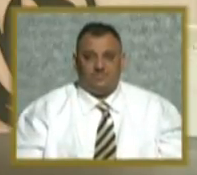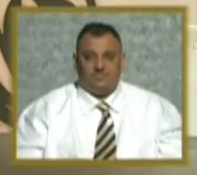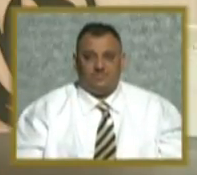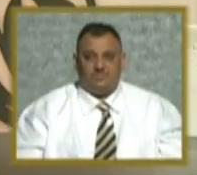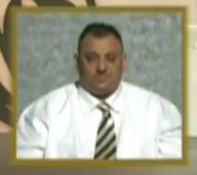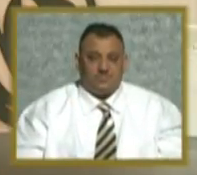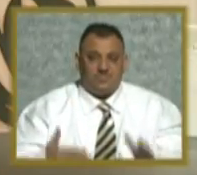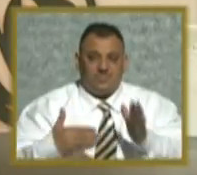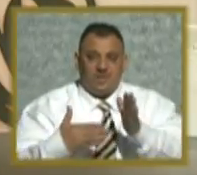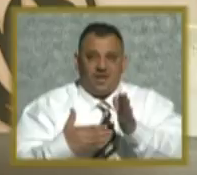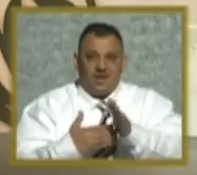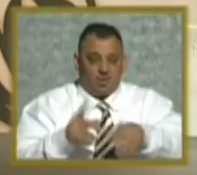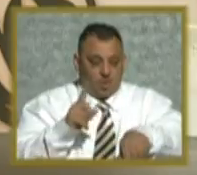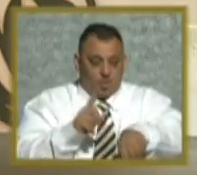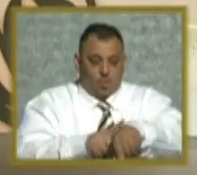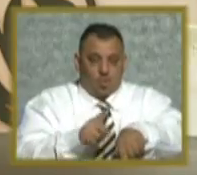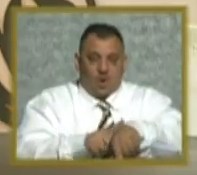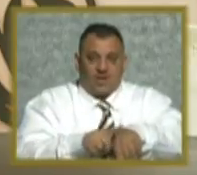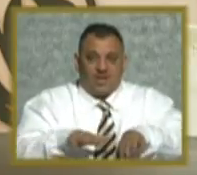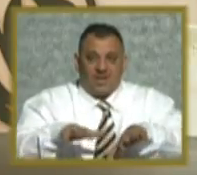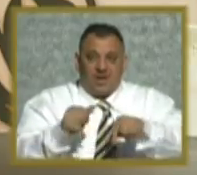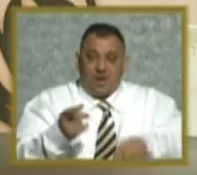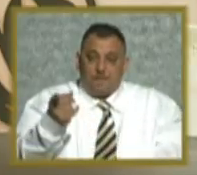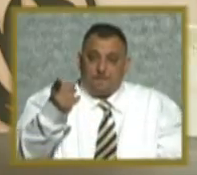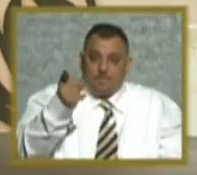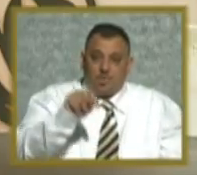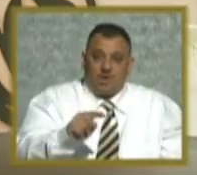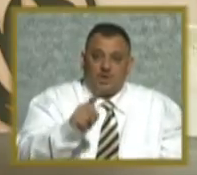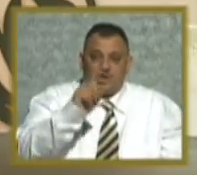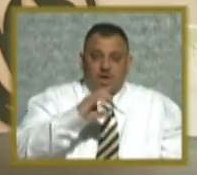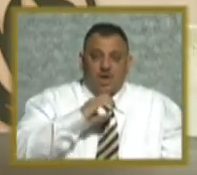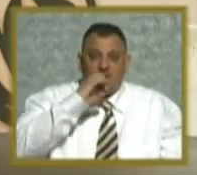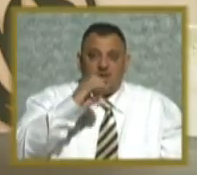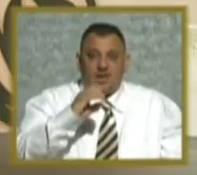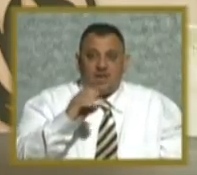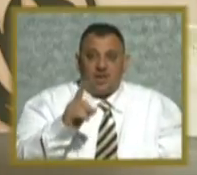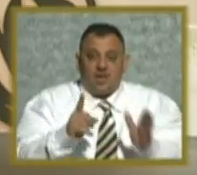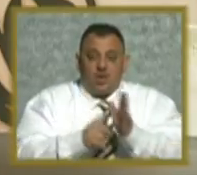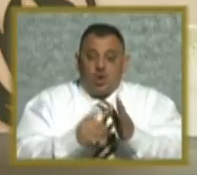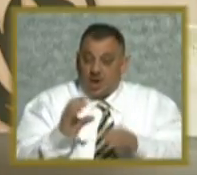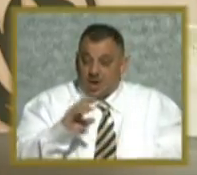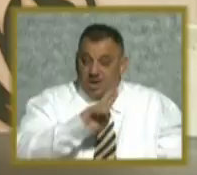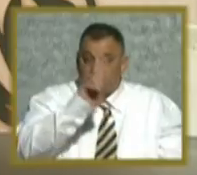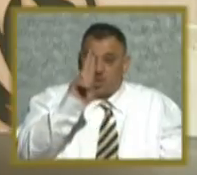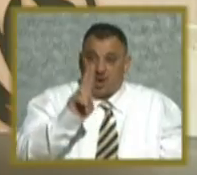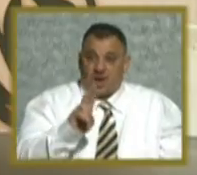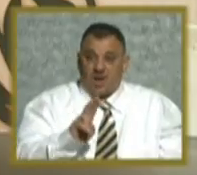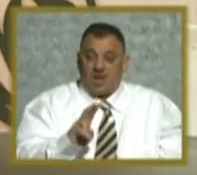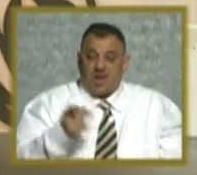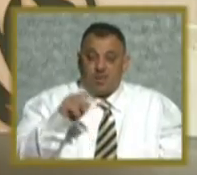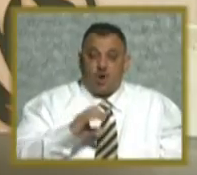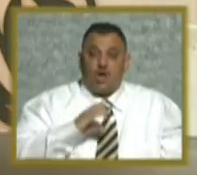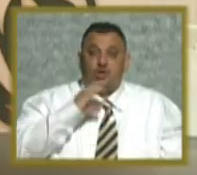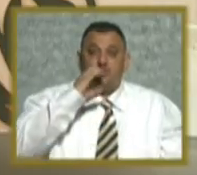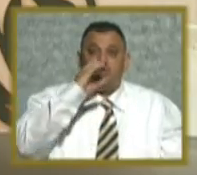أنا أعتذر منكم حقيقة، الوقت انتهى، وغدا بإذن الله تعالى حلقة الغد كلها يعني أتركها للإجابة على